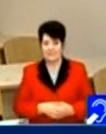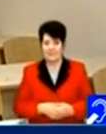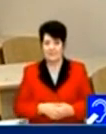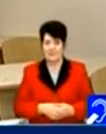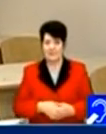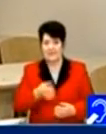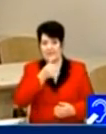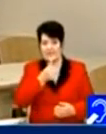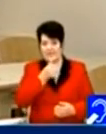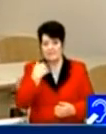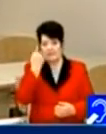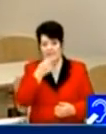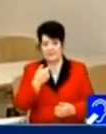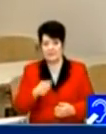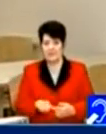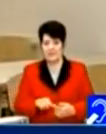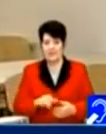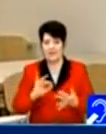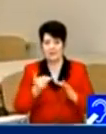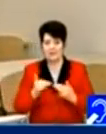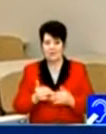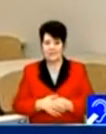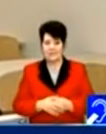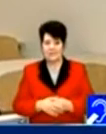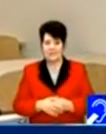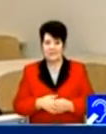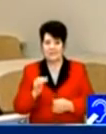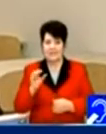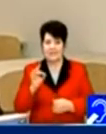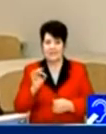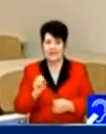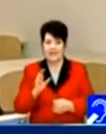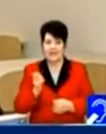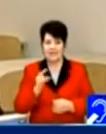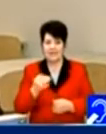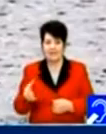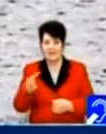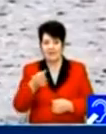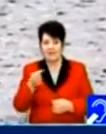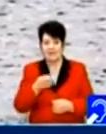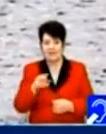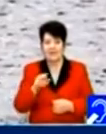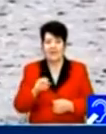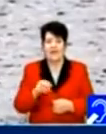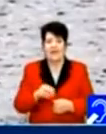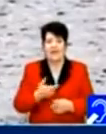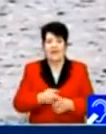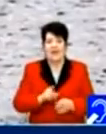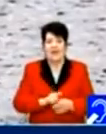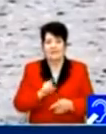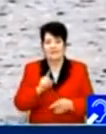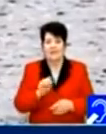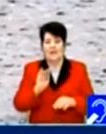din experiență personală, într-un sat, din reactivi aveau numai nisip și alcoolul etilic. Laboratorul este dotat